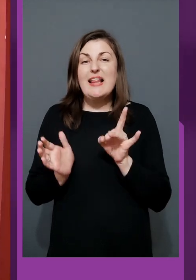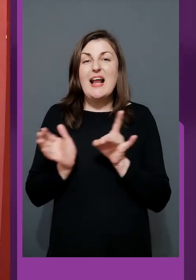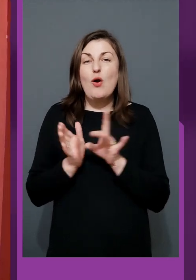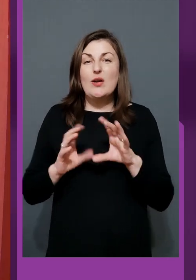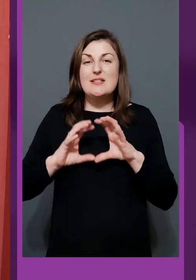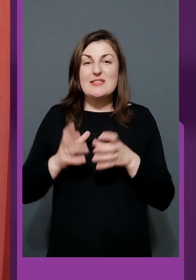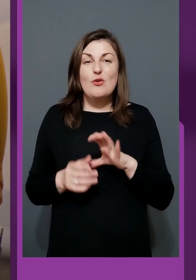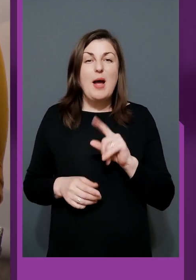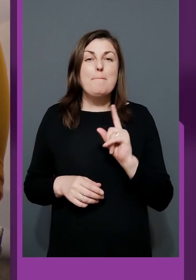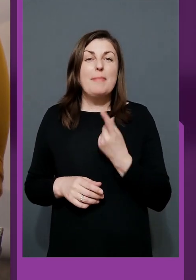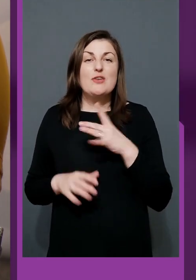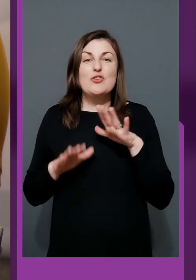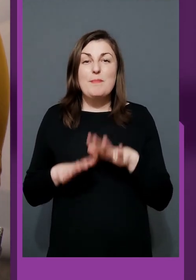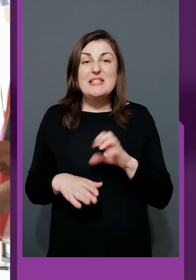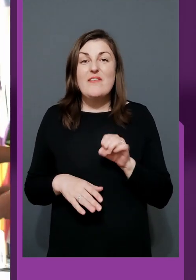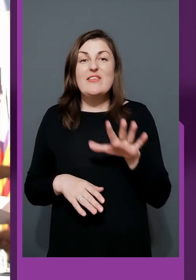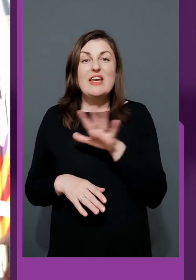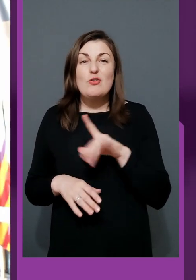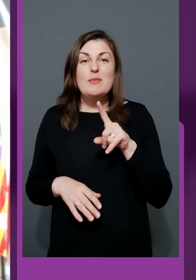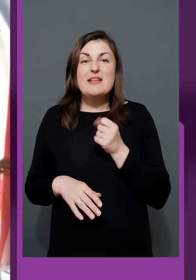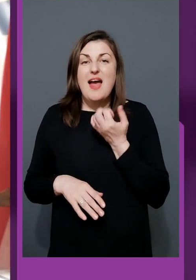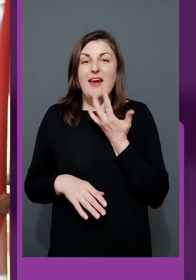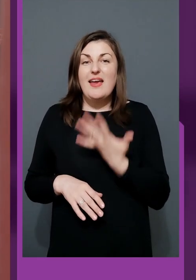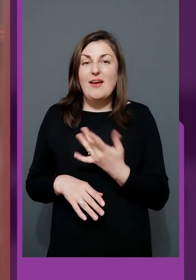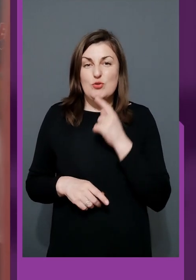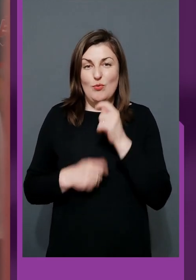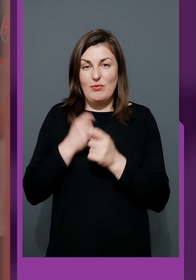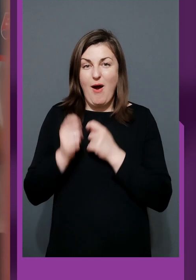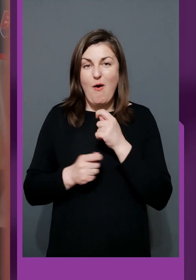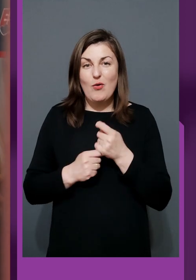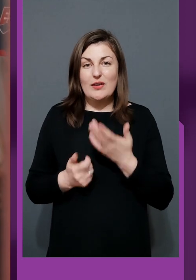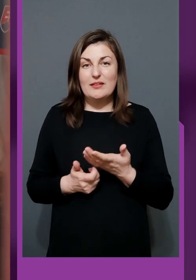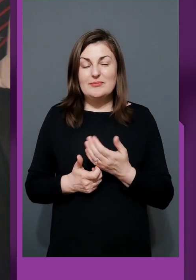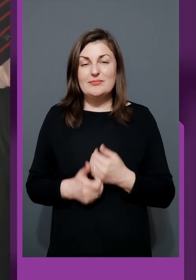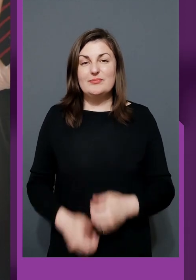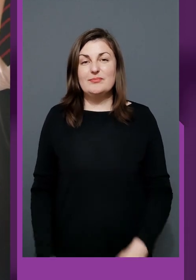світу та перше місце в Європі за кількістю нагород